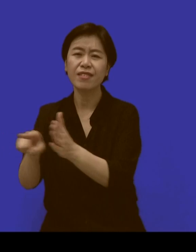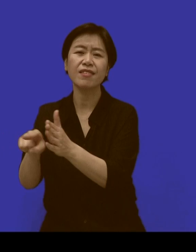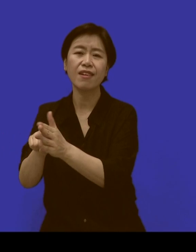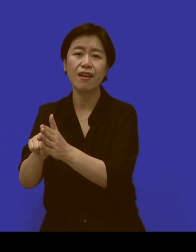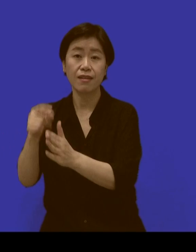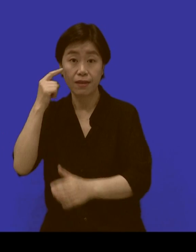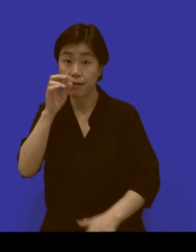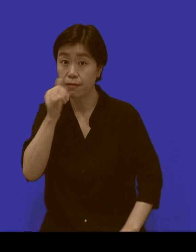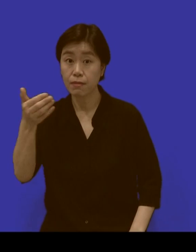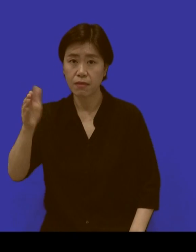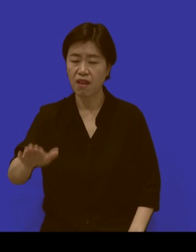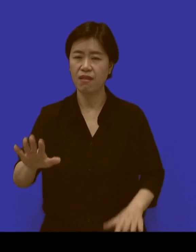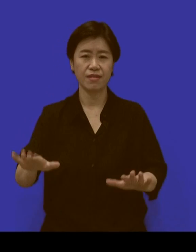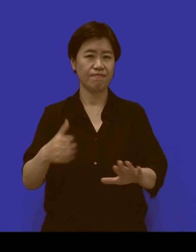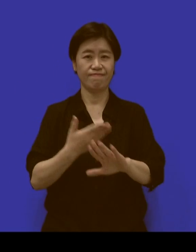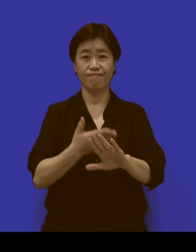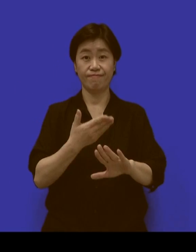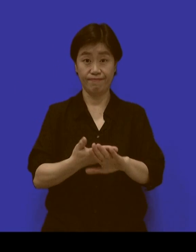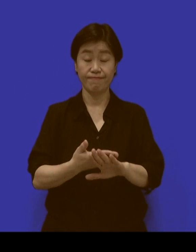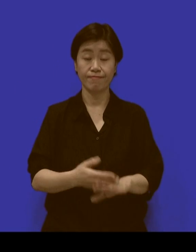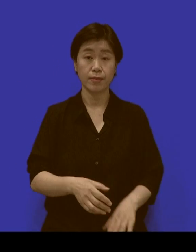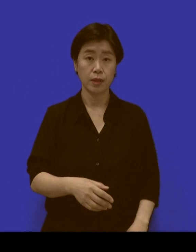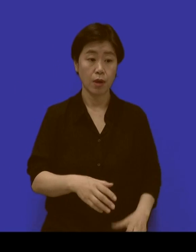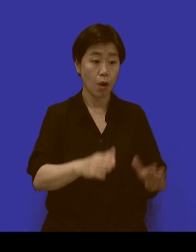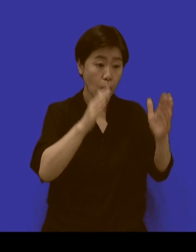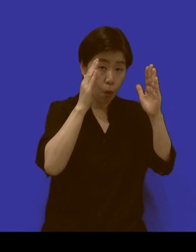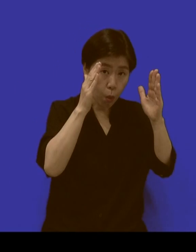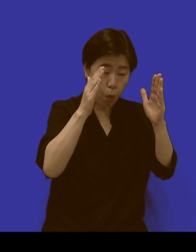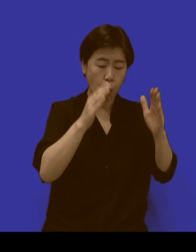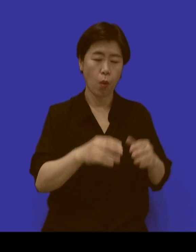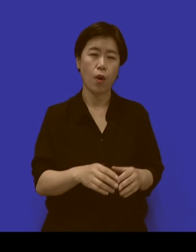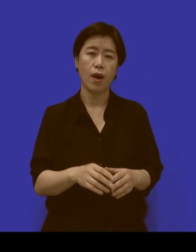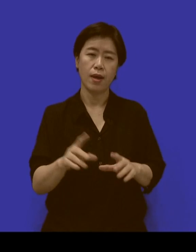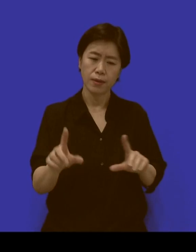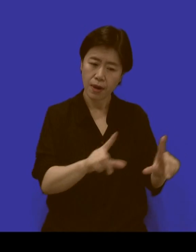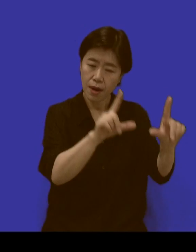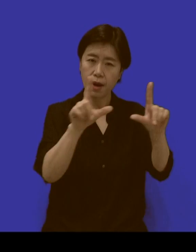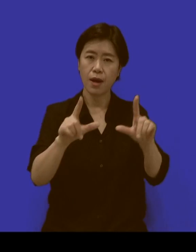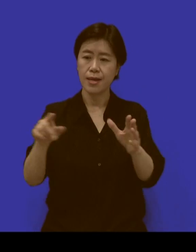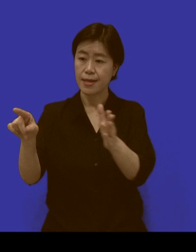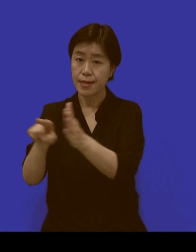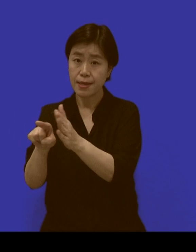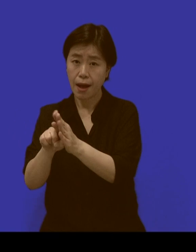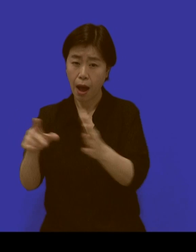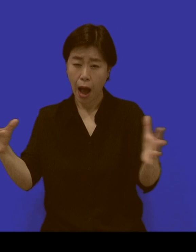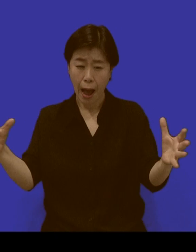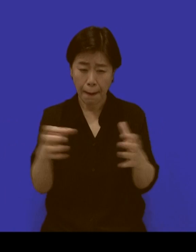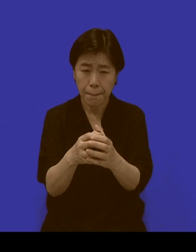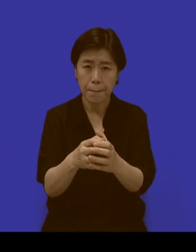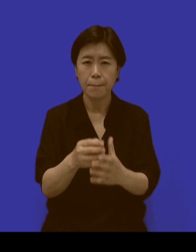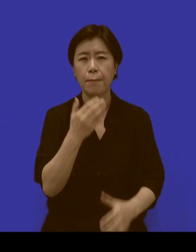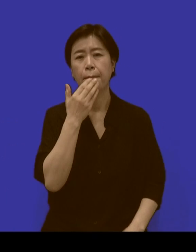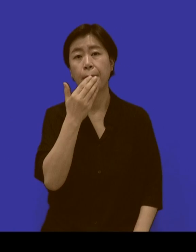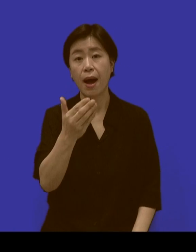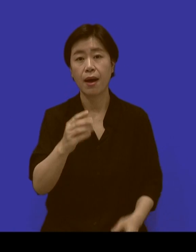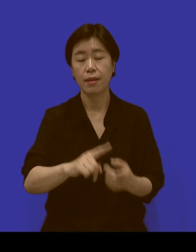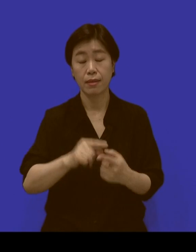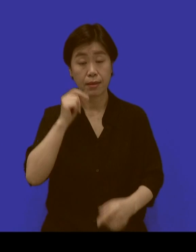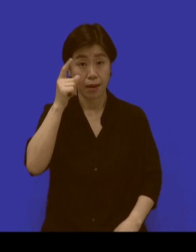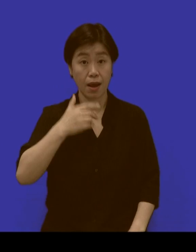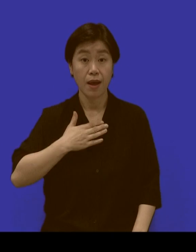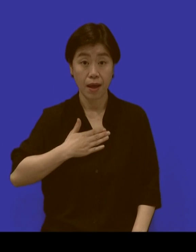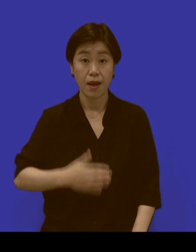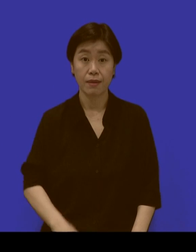이게 진료와 연구와 신앙이 통합될 수 있구나라는 예. 것을 제가 깨닫게 됐어요. 그것이